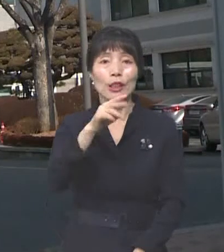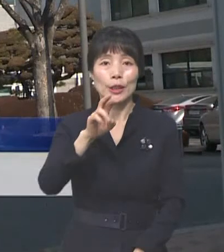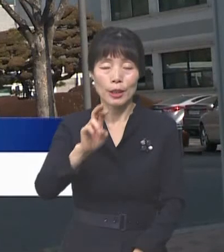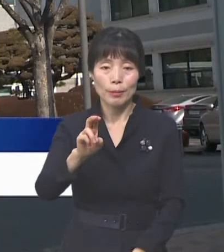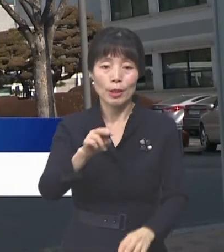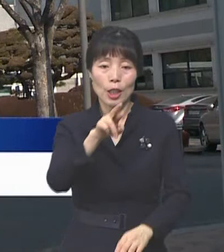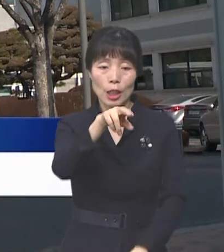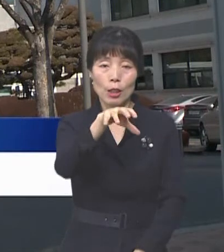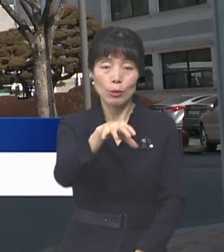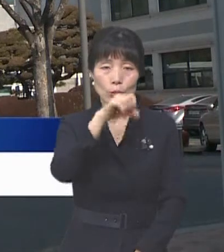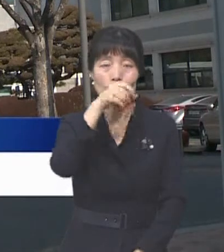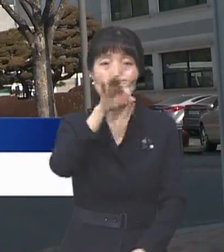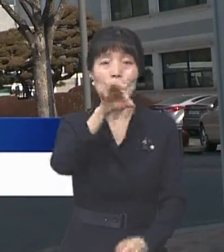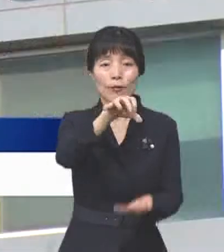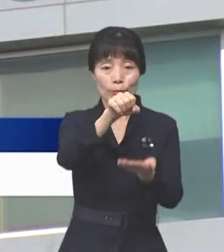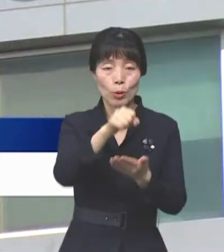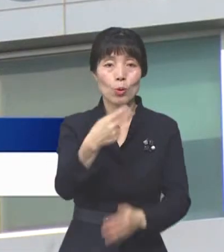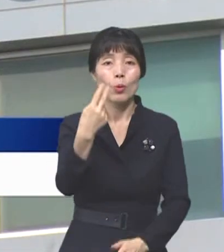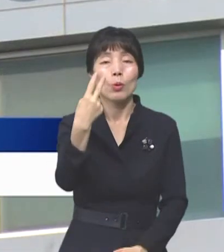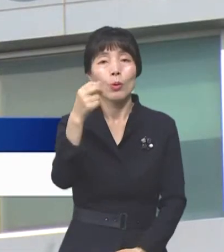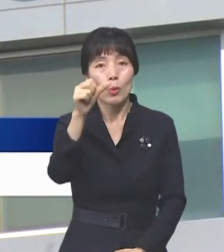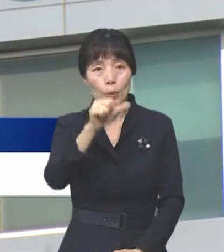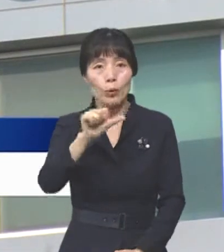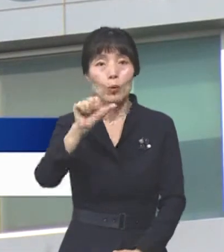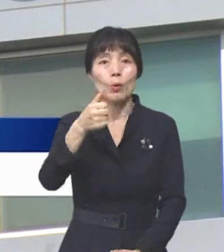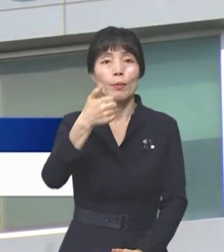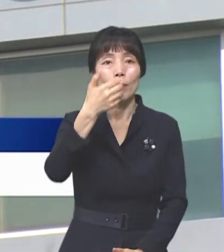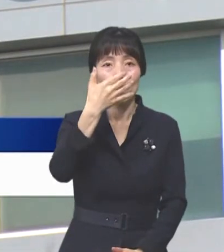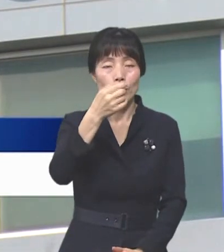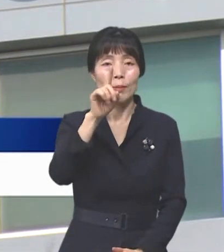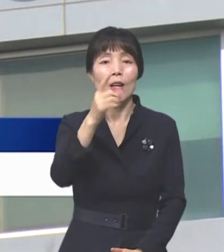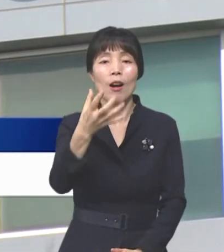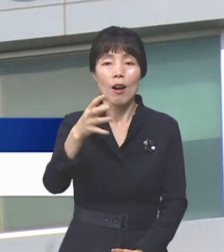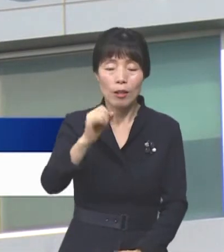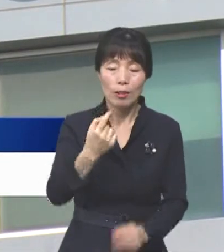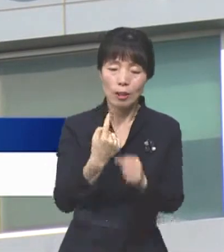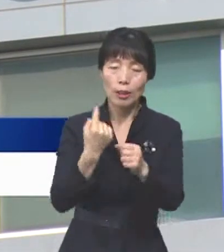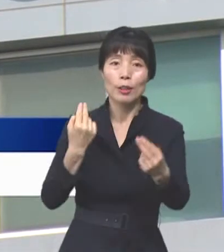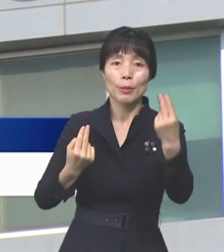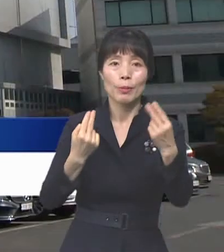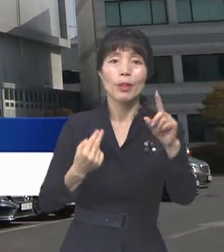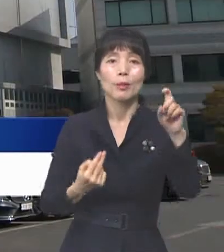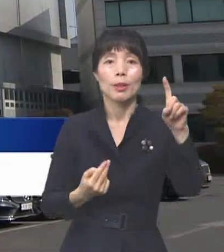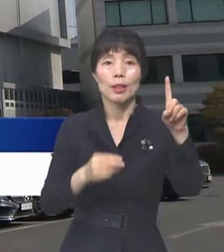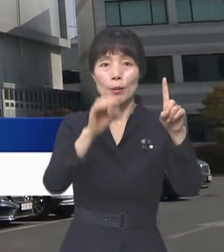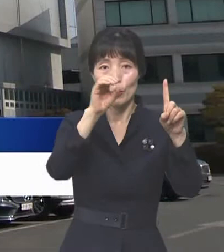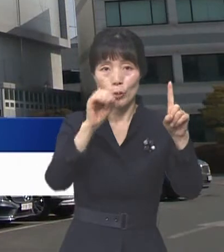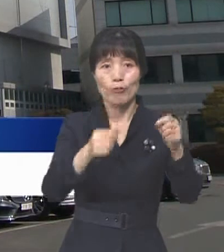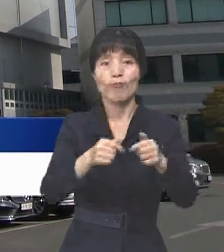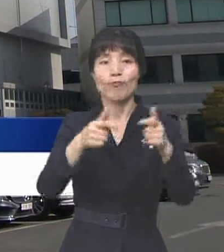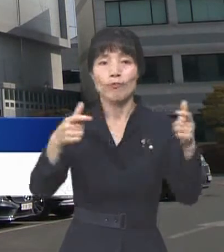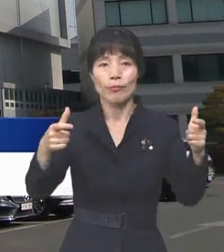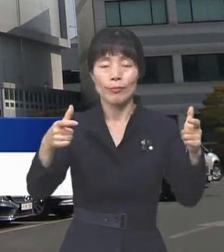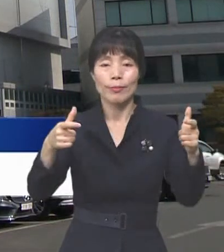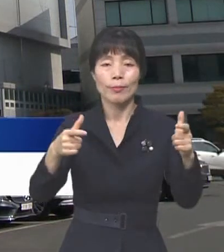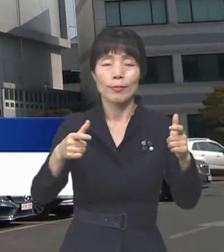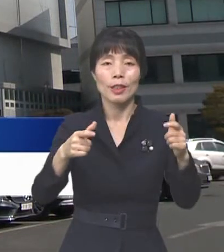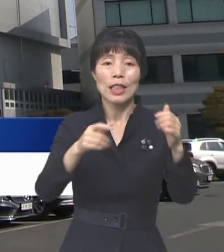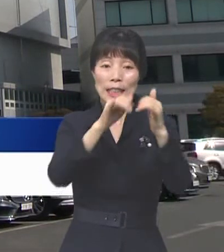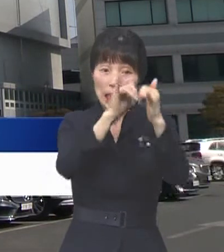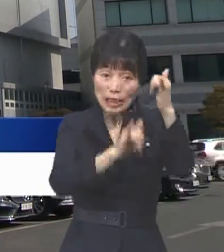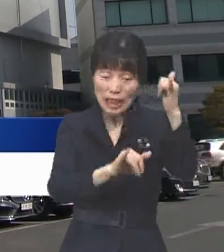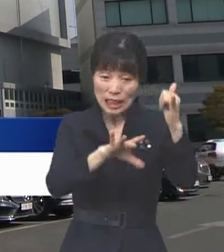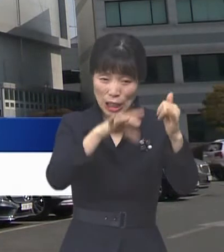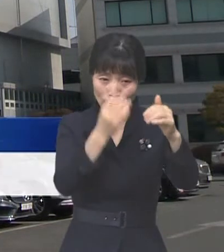2020년도 강화군 예산 규모는 5,591억 원. 전년보다 11% 늘어난 규모로 역대 본